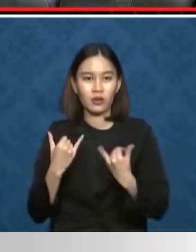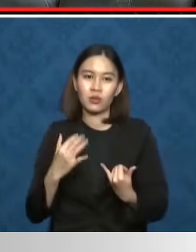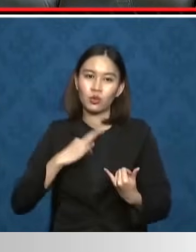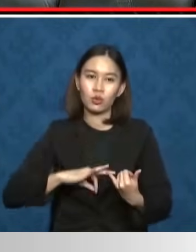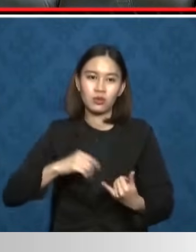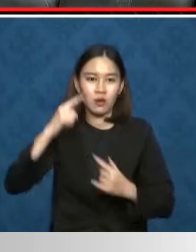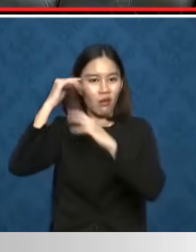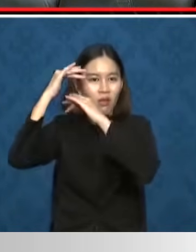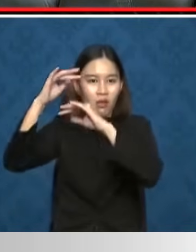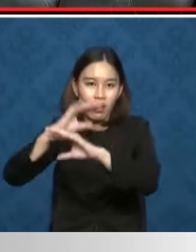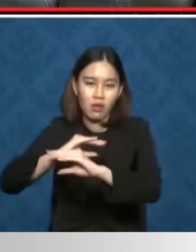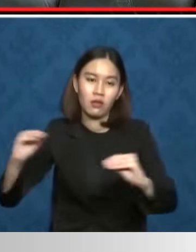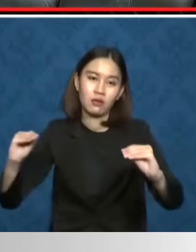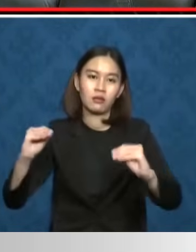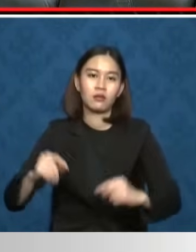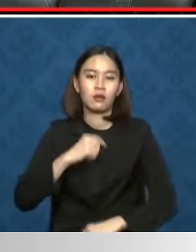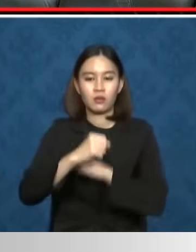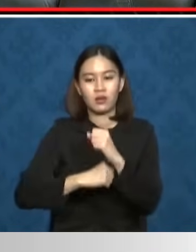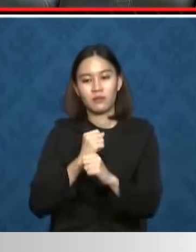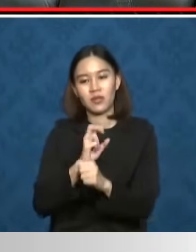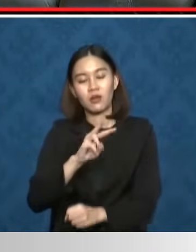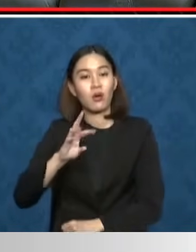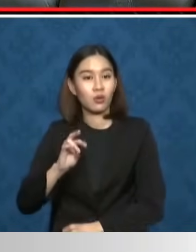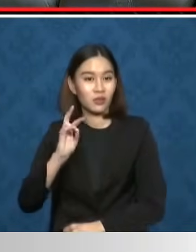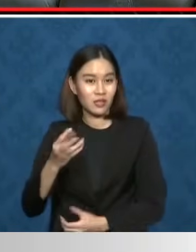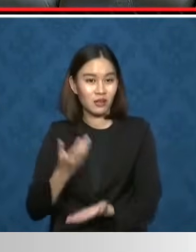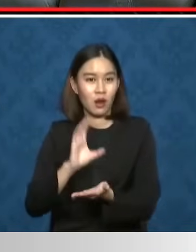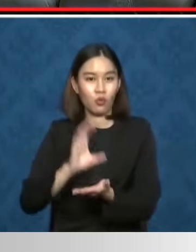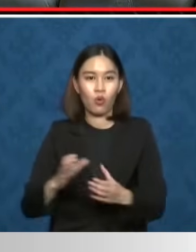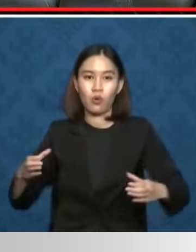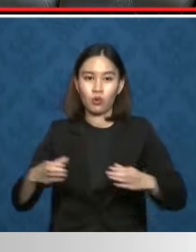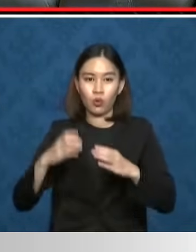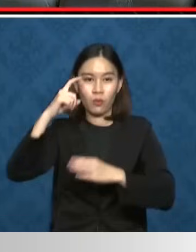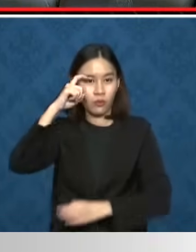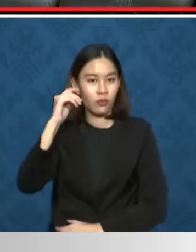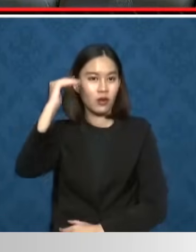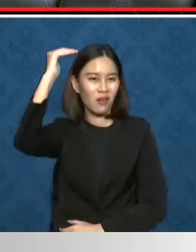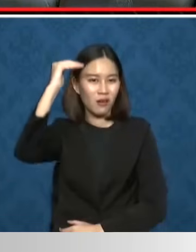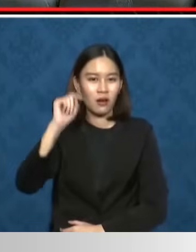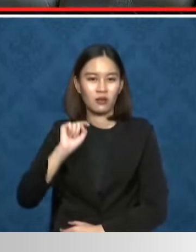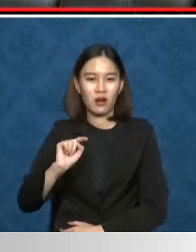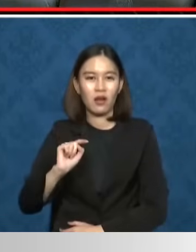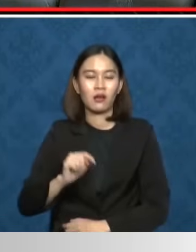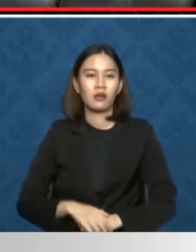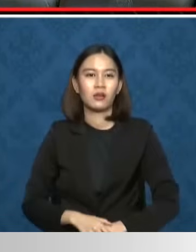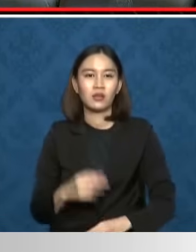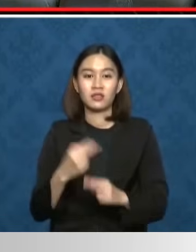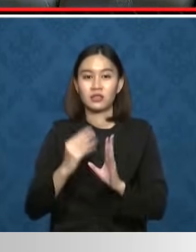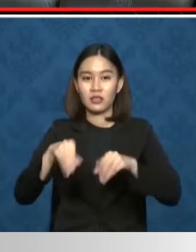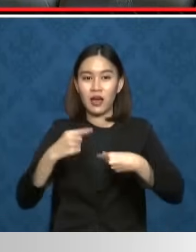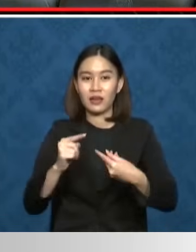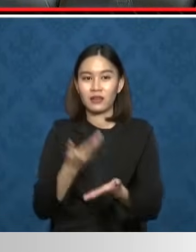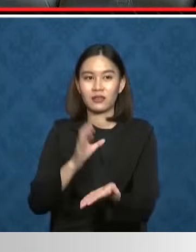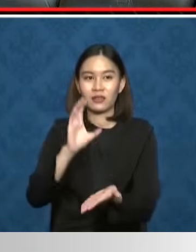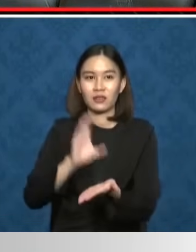หวังครับงบประมาณรายจ่ายประจำปี2567ในยุครัฐบาลท่านเศรษฐาคงให้สมญานามได้ว่าเป็นงบประ